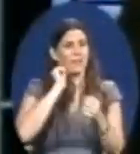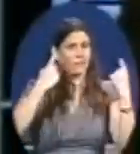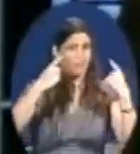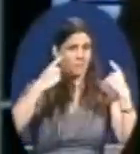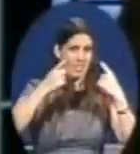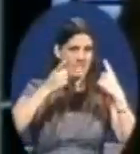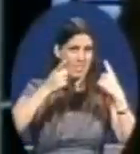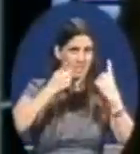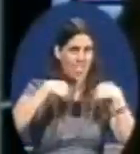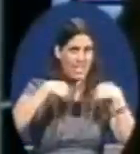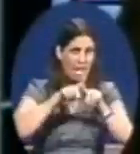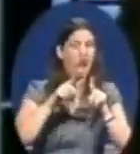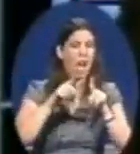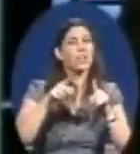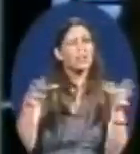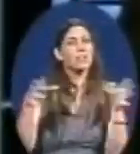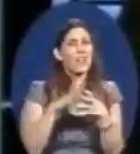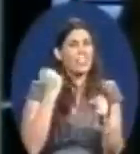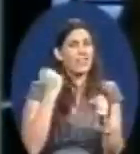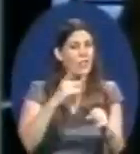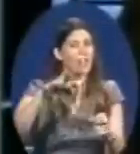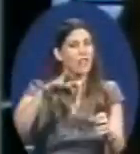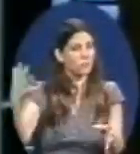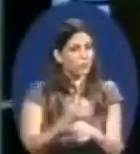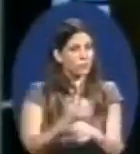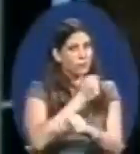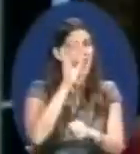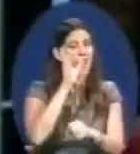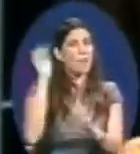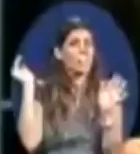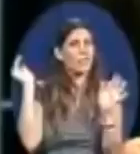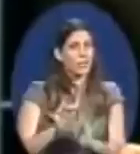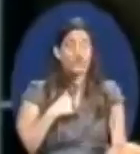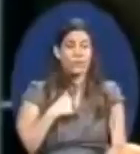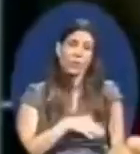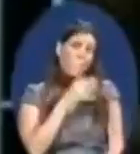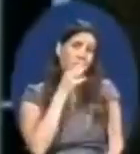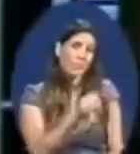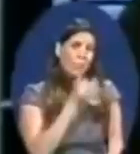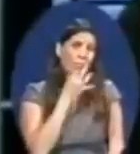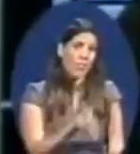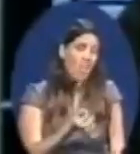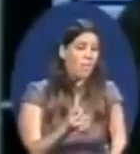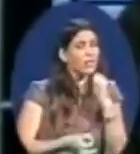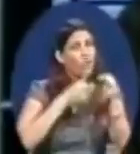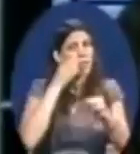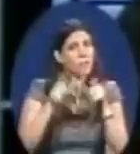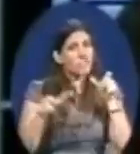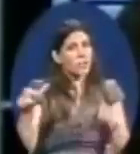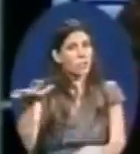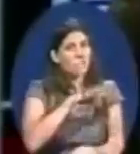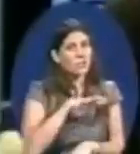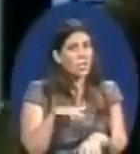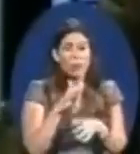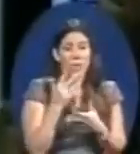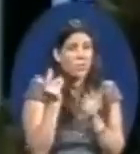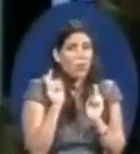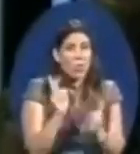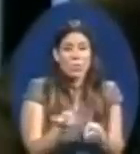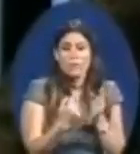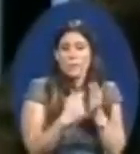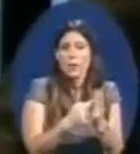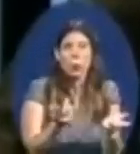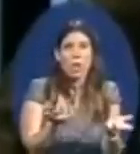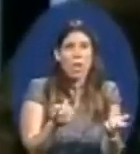את נוחלת ניצחון, למרות ההתנגדות. אבל אני אשאל אותך את השאלה ששואלים אנשי המגזרים, אומרים איך אני יכולים, איך נניח